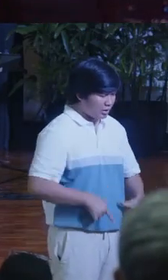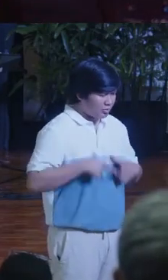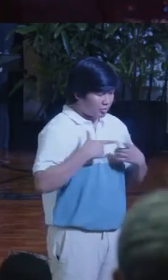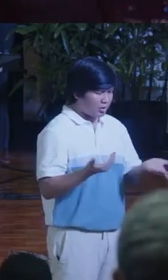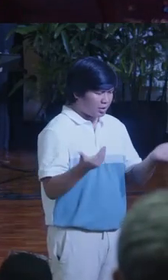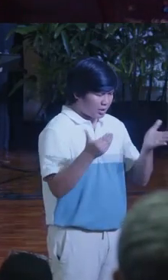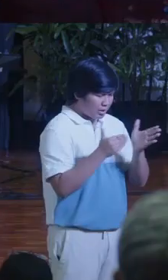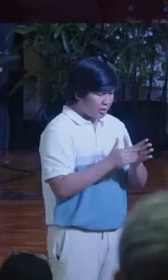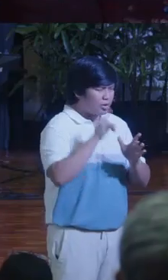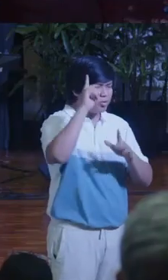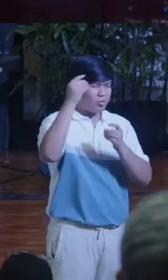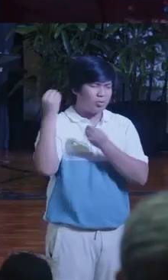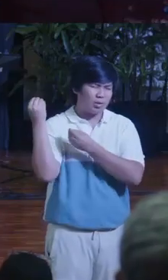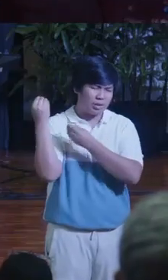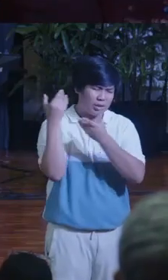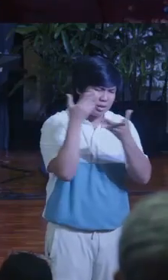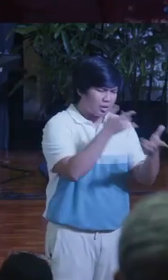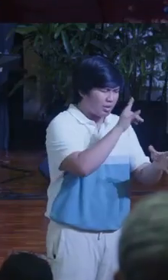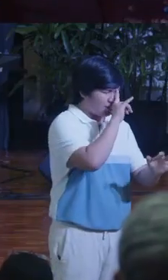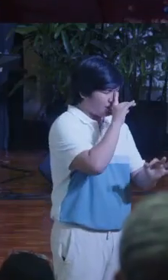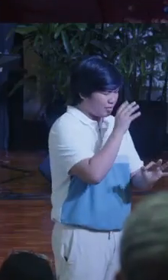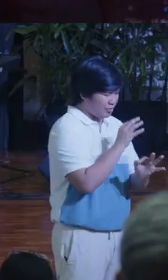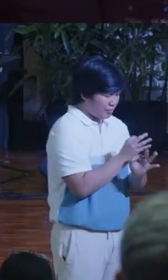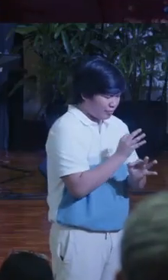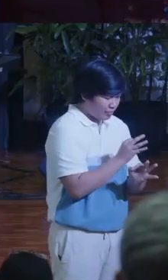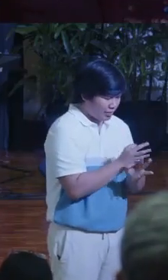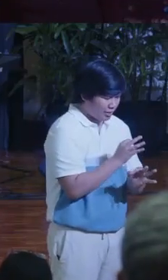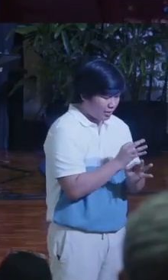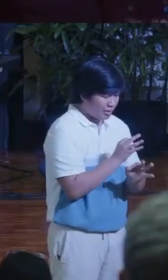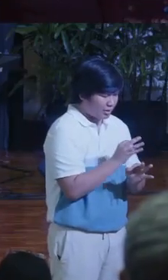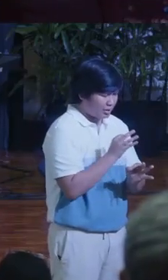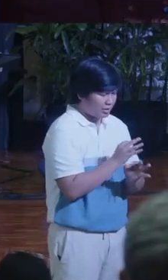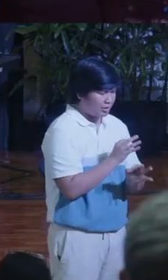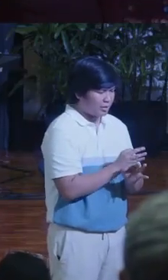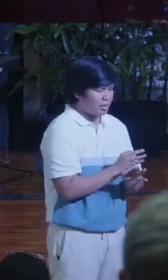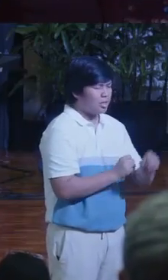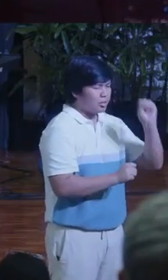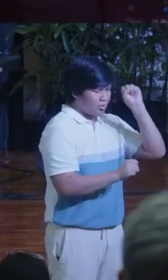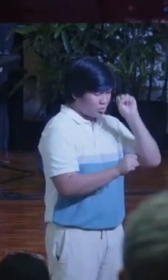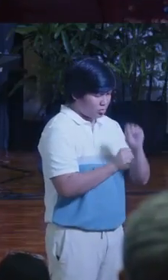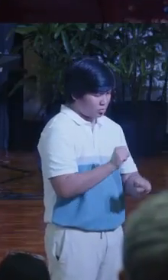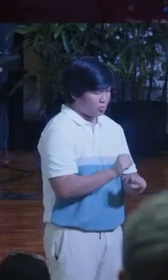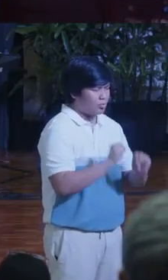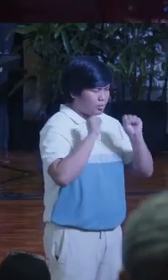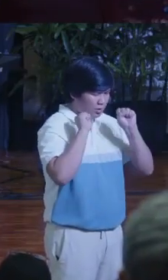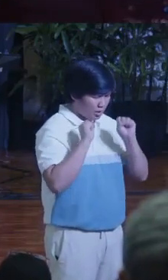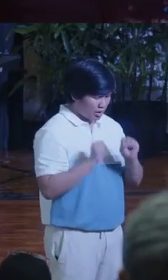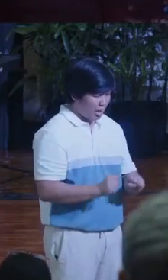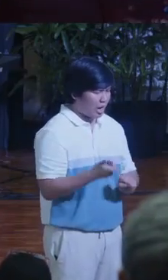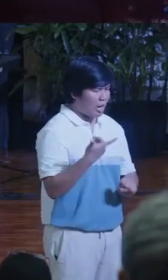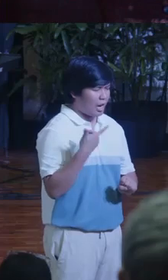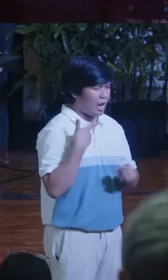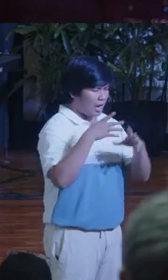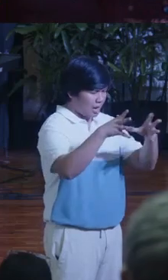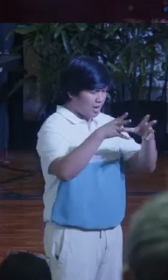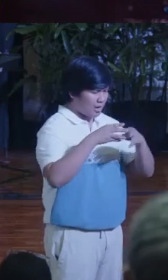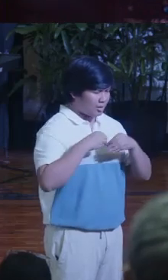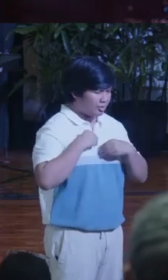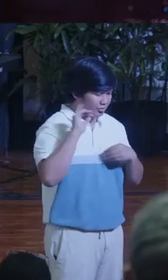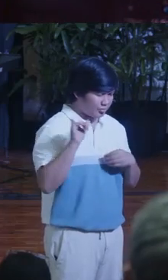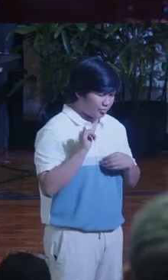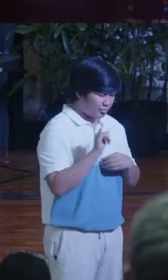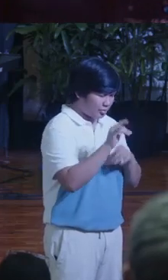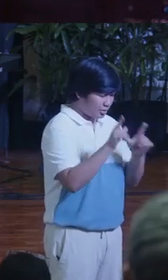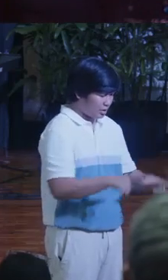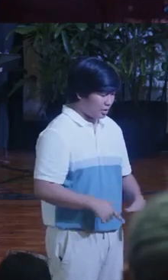Pagkalooban niyo sila ng pananampalatayang nakapagliligtas upang sila ay tumawag sa inyong